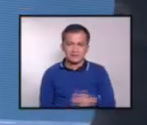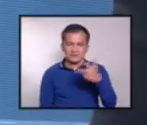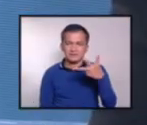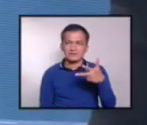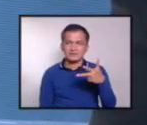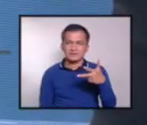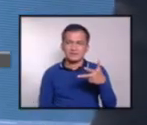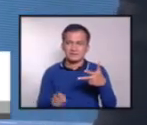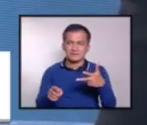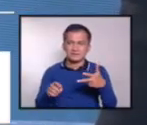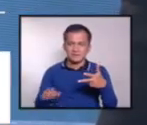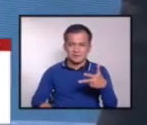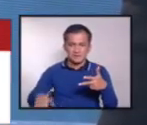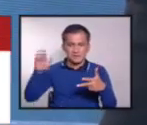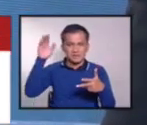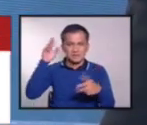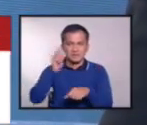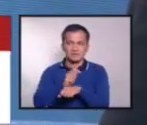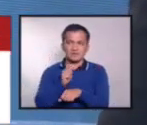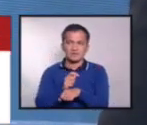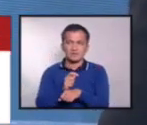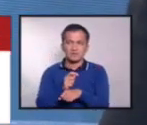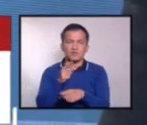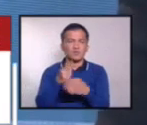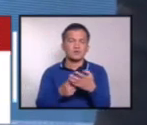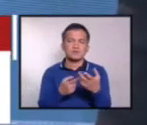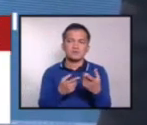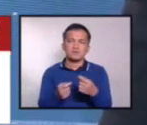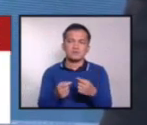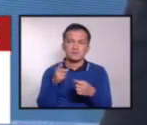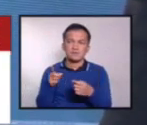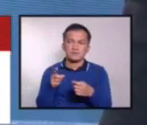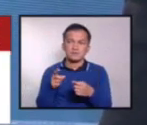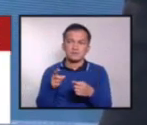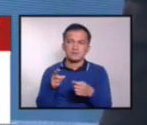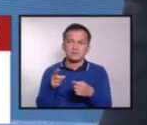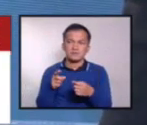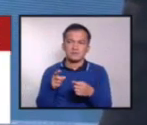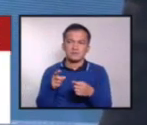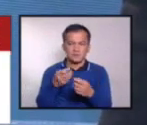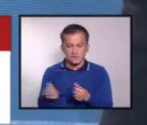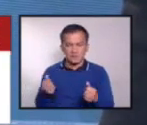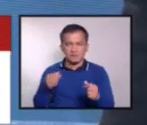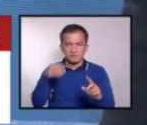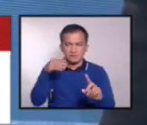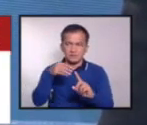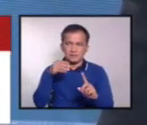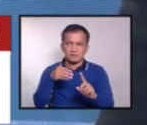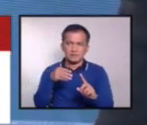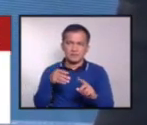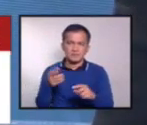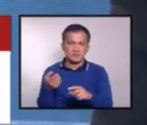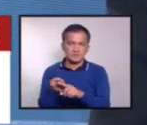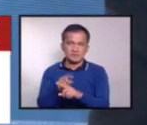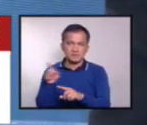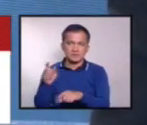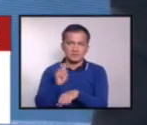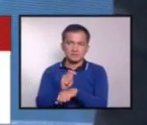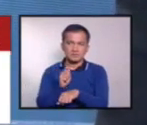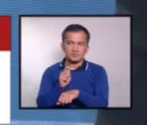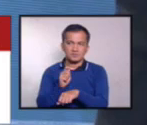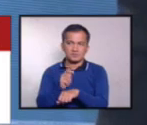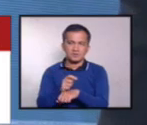question. Bilang laki sa Tondo, anong gagawin mo para mawala ang stigma na ang mga taga-Tondo